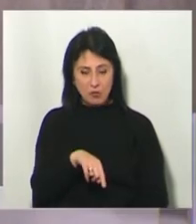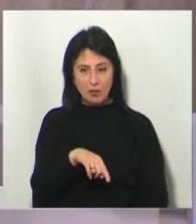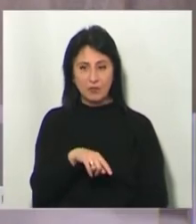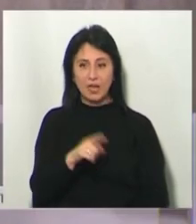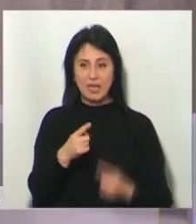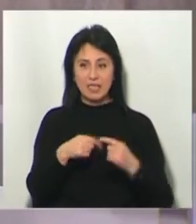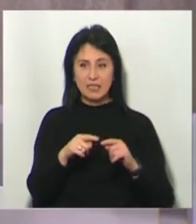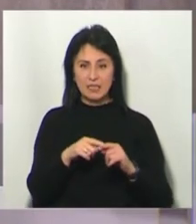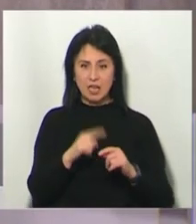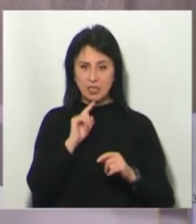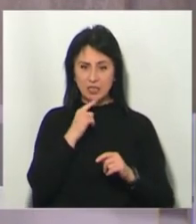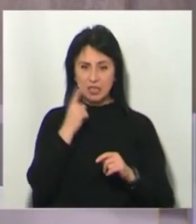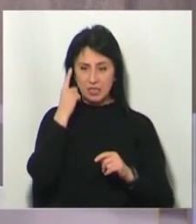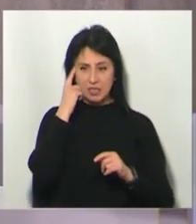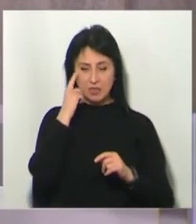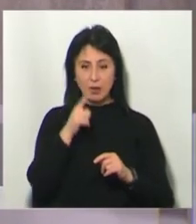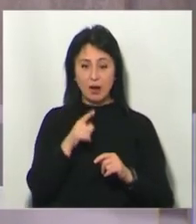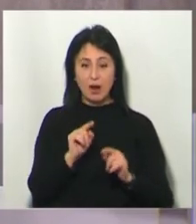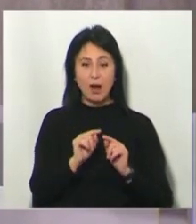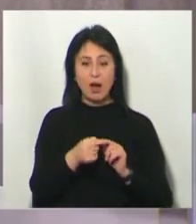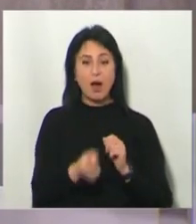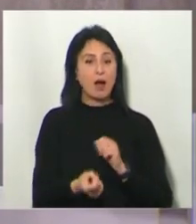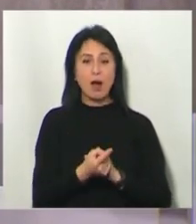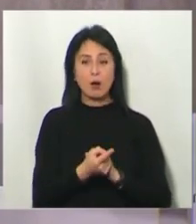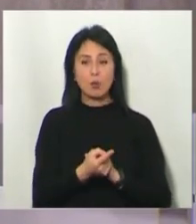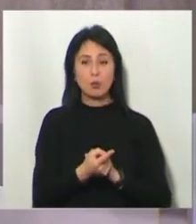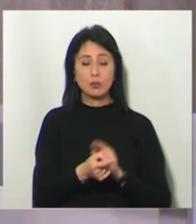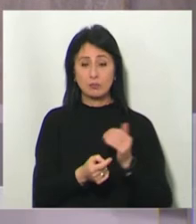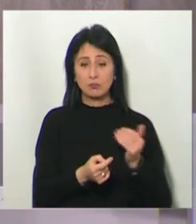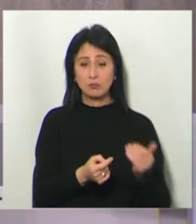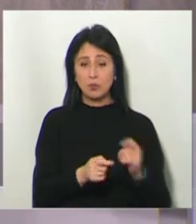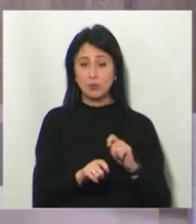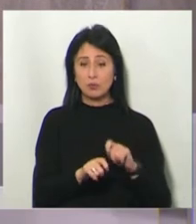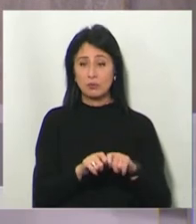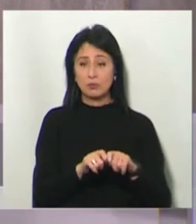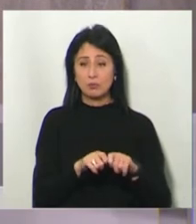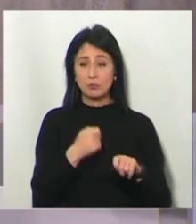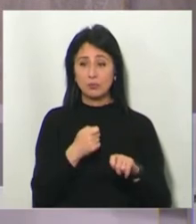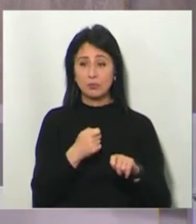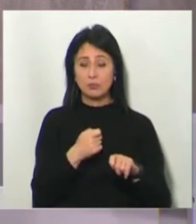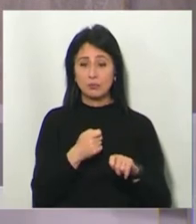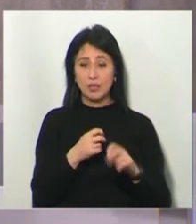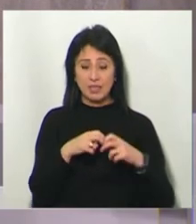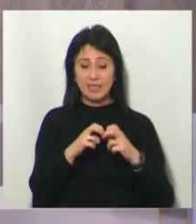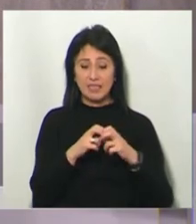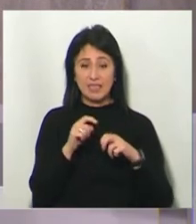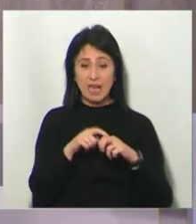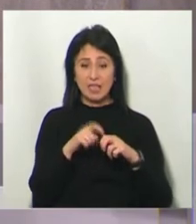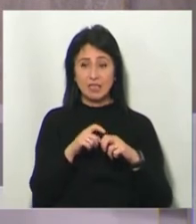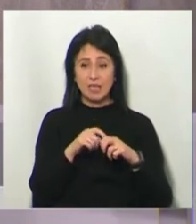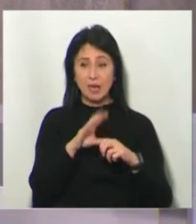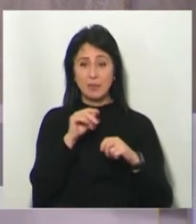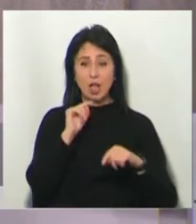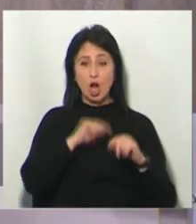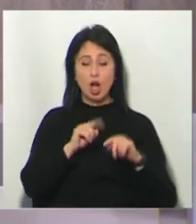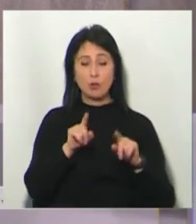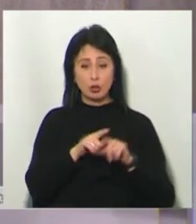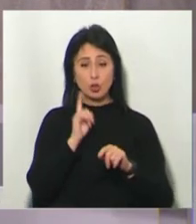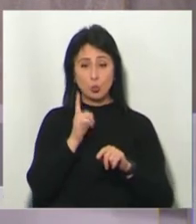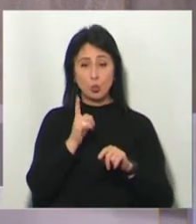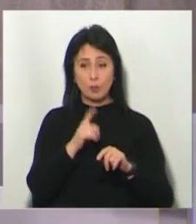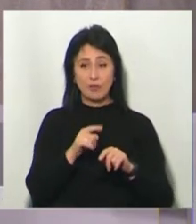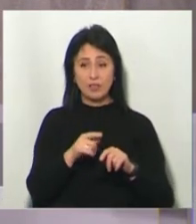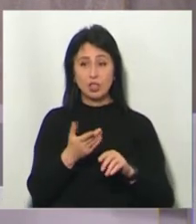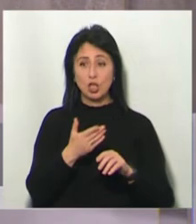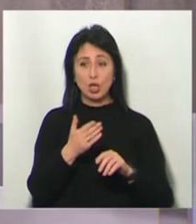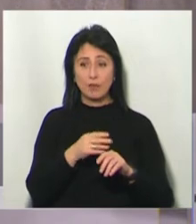საზოგადოებას ნელა წარმოუდგენია, რომ ამის მიღმა შეიძლება იგულისხმებოდეს პროცესი, რომელიც მარტო სახსარს კი არ ემუქრება, არამედ მთელს ორგანიზმში